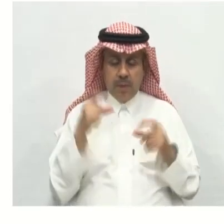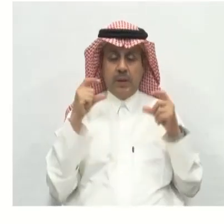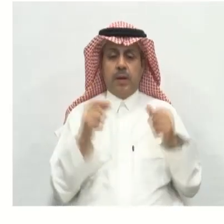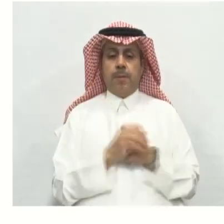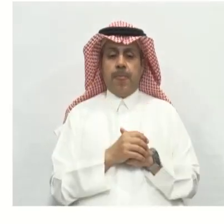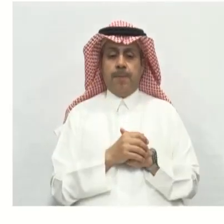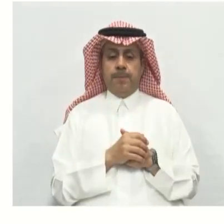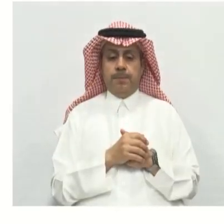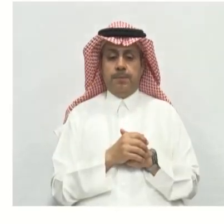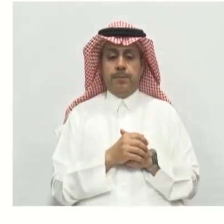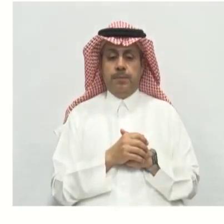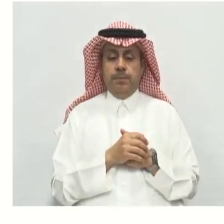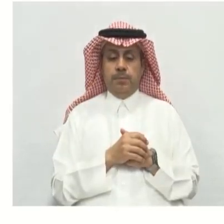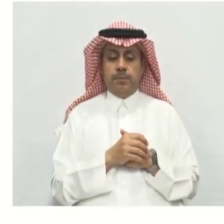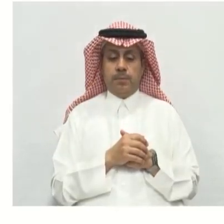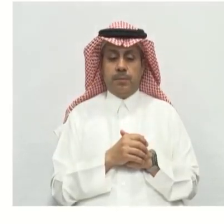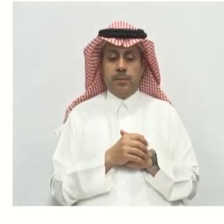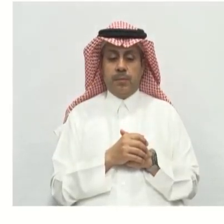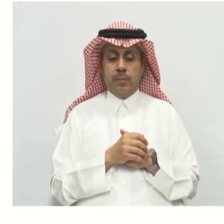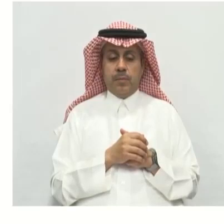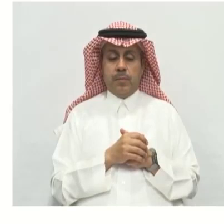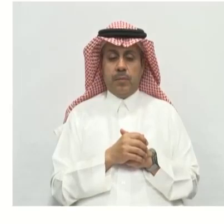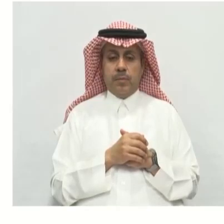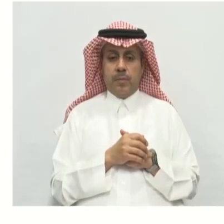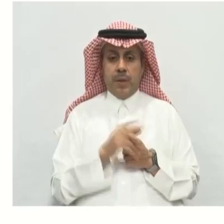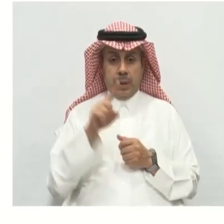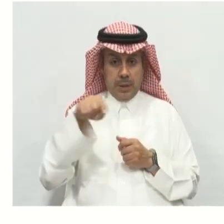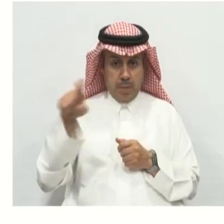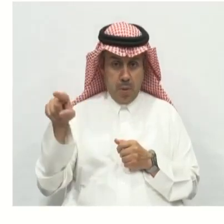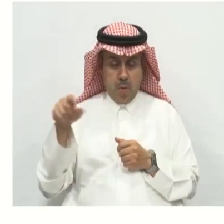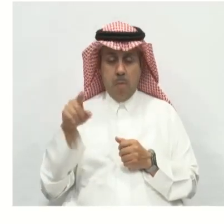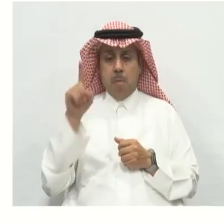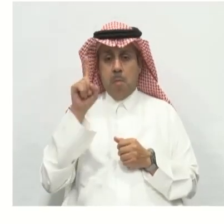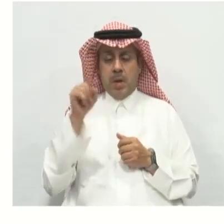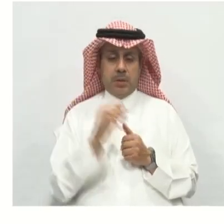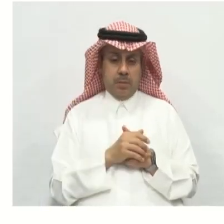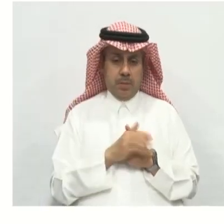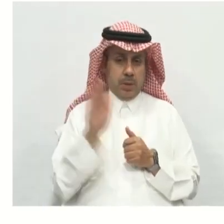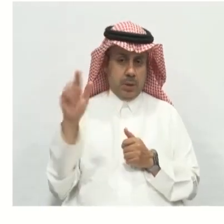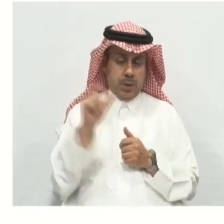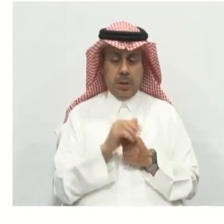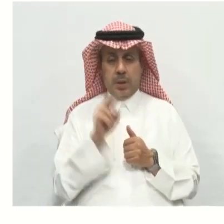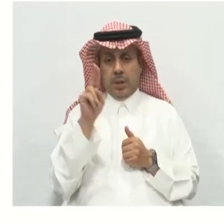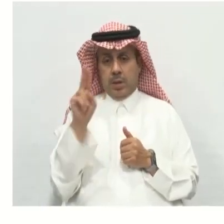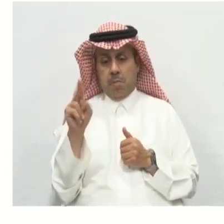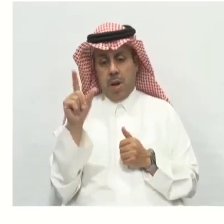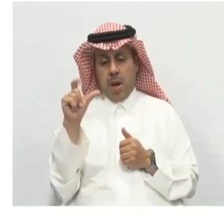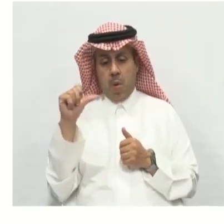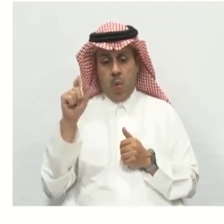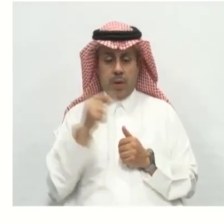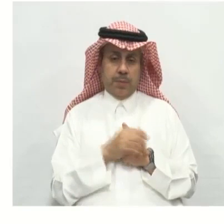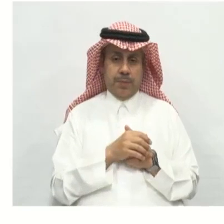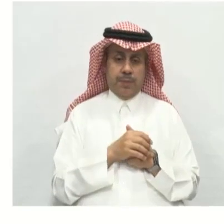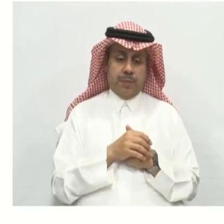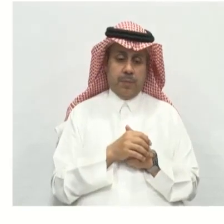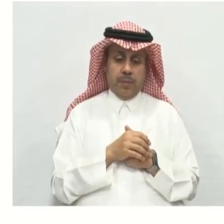ري فا اول ار بي ودبليو بلس وبي وسنت لور فروم سنت ان ان